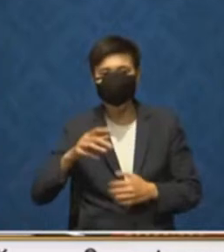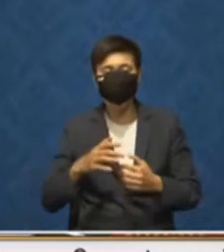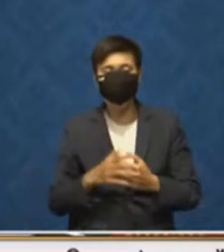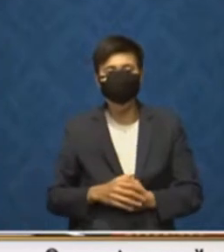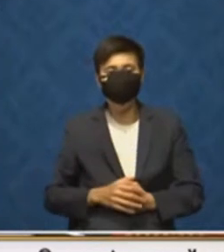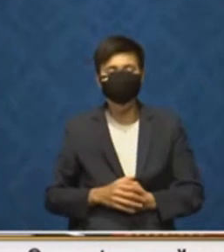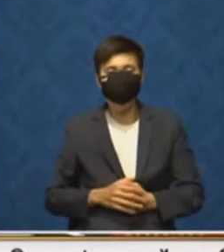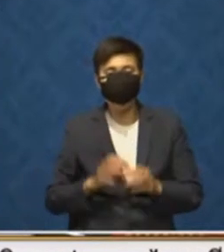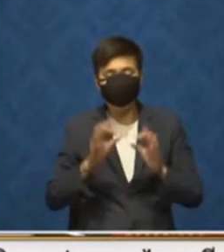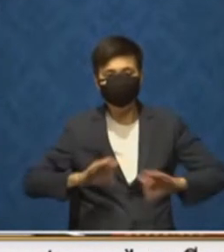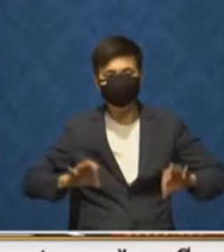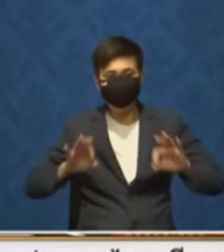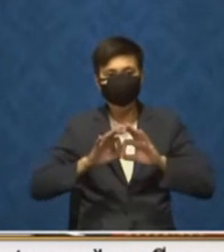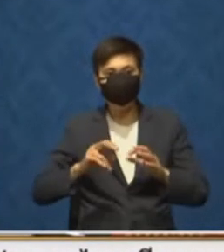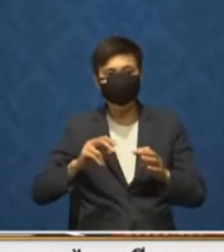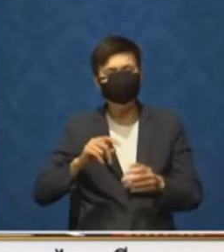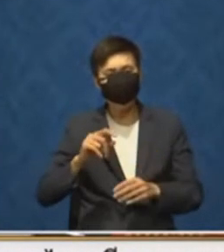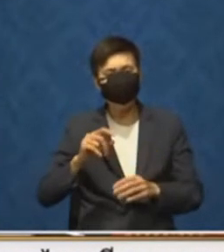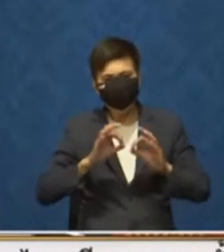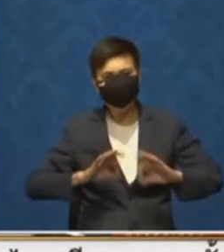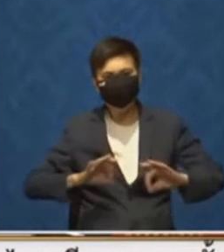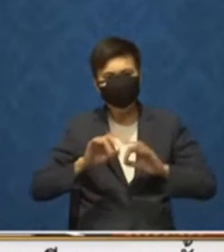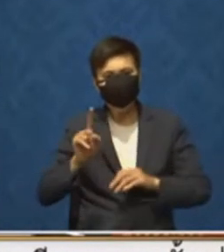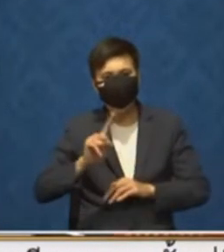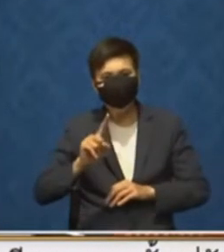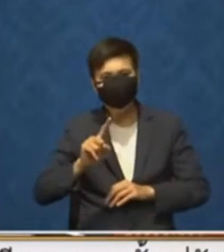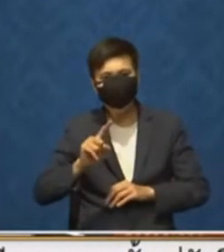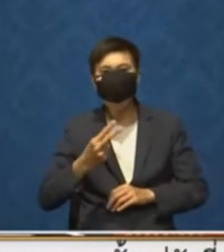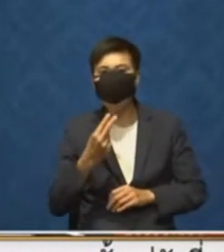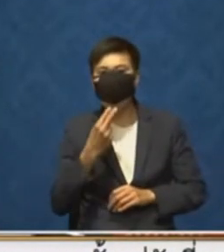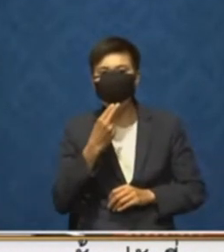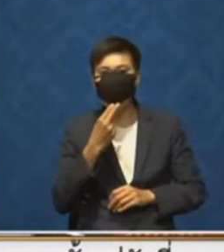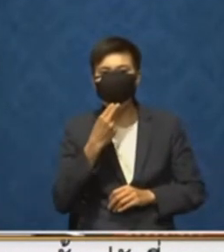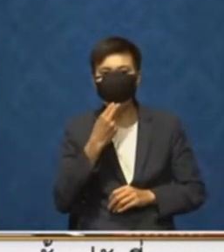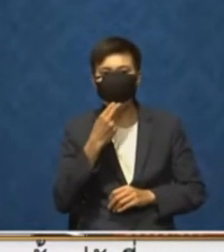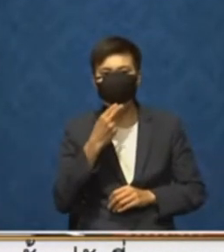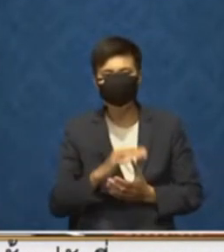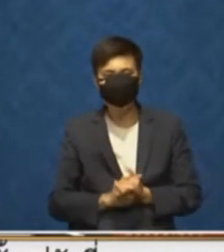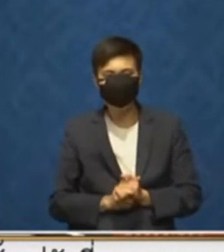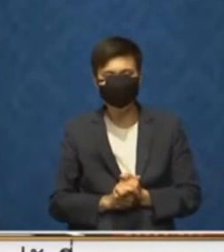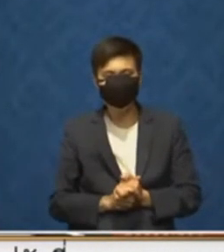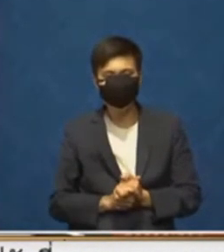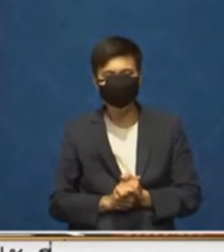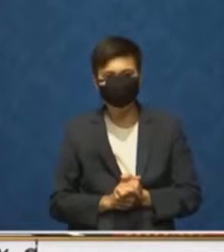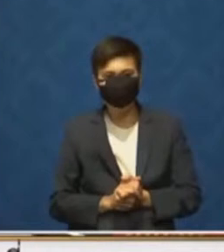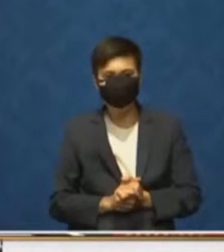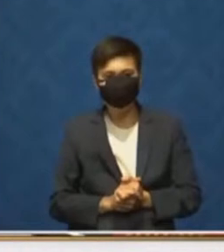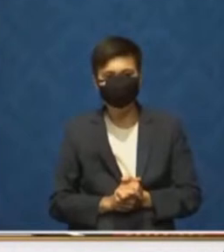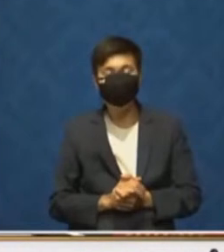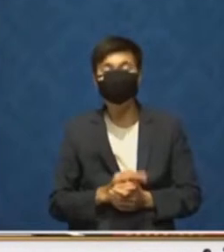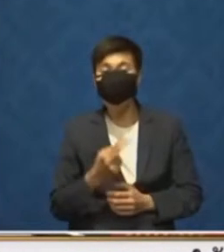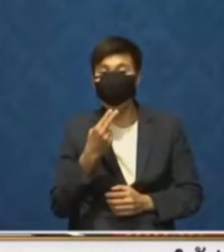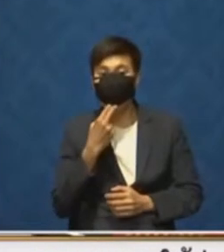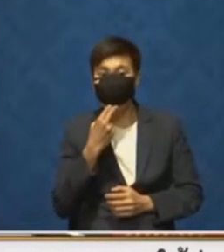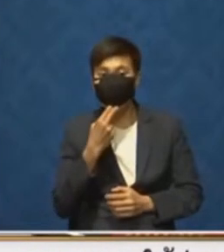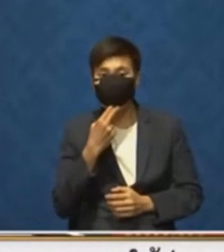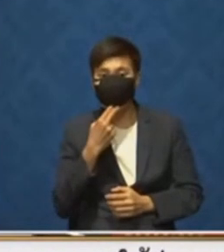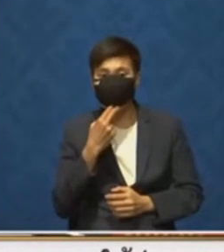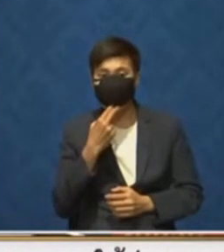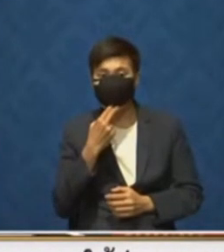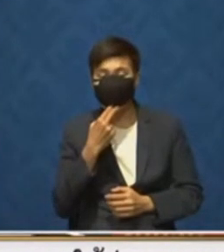ใจของฉันกับ BBคืออะไรครับคือเรื่องของแบตเตอรี่โค้ชใจของแบตเตอรี่คืออะไรครับ